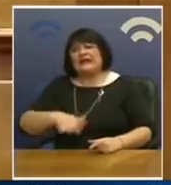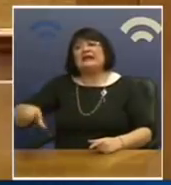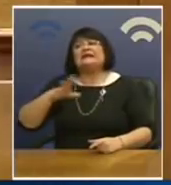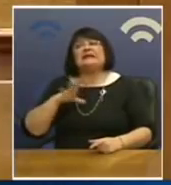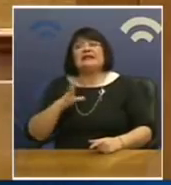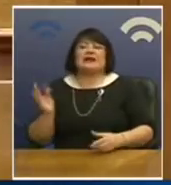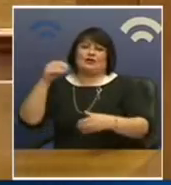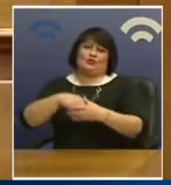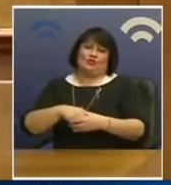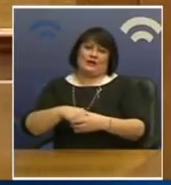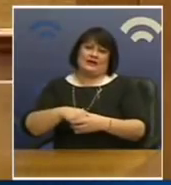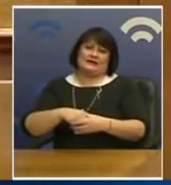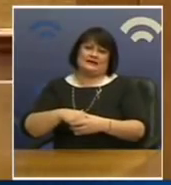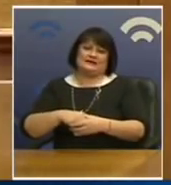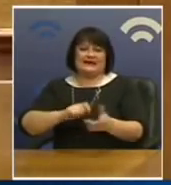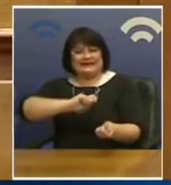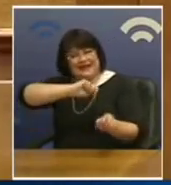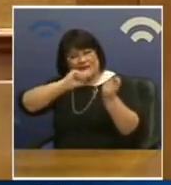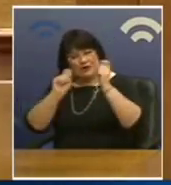συμμετοχή και να αποκαταστήσουμε